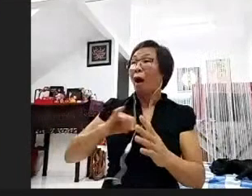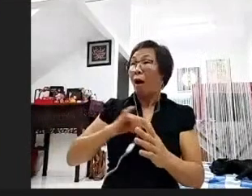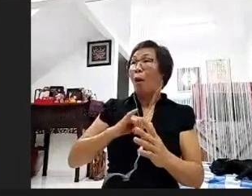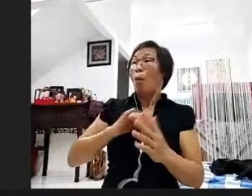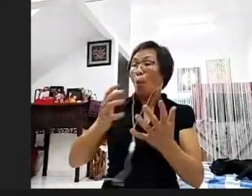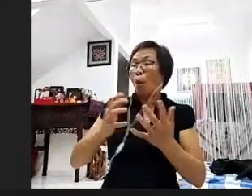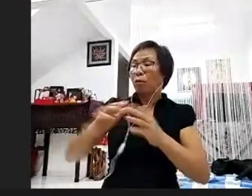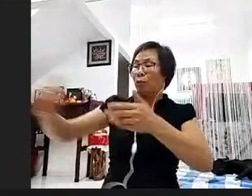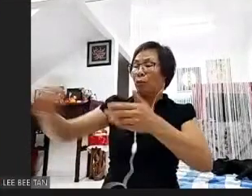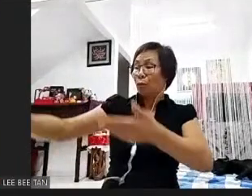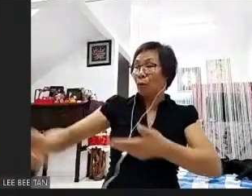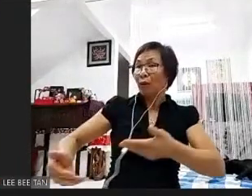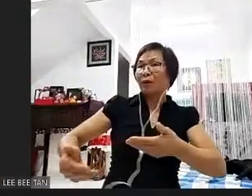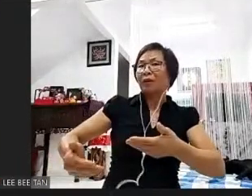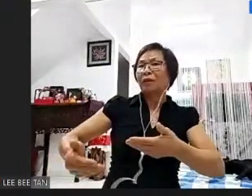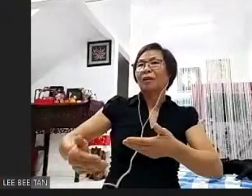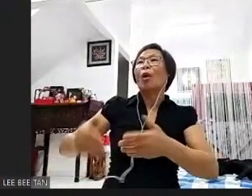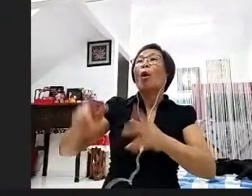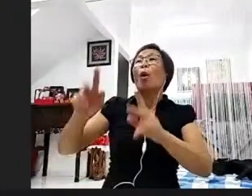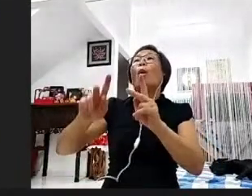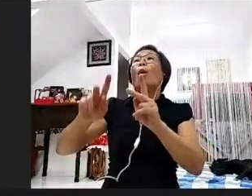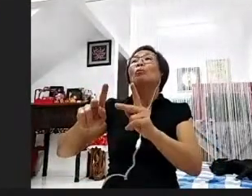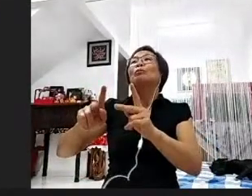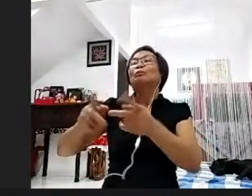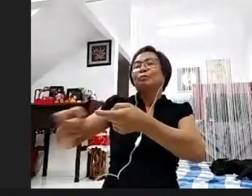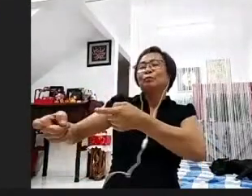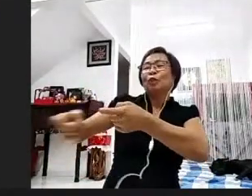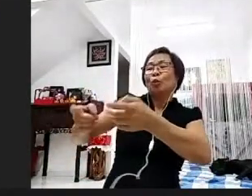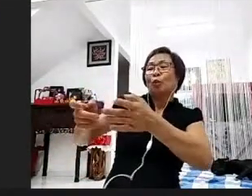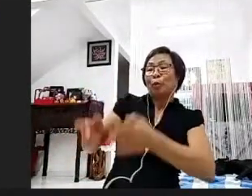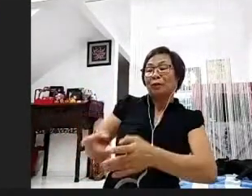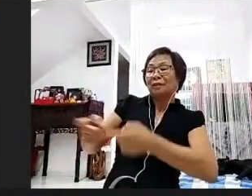you the moderator for tonight's dialogue.